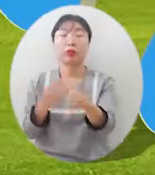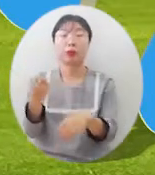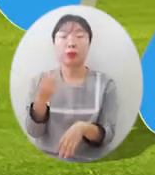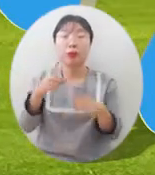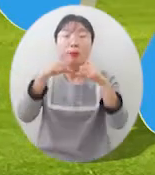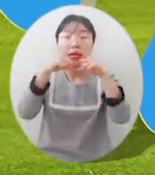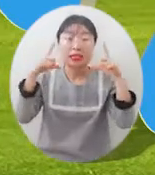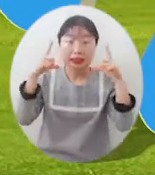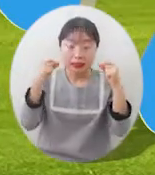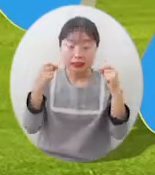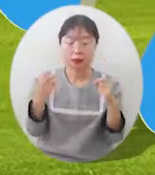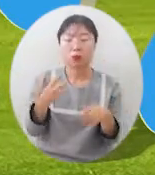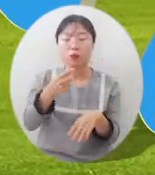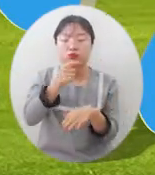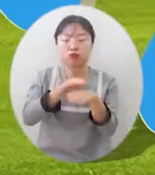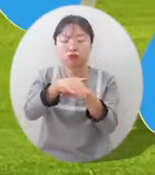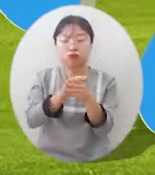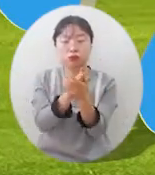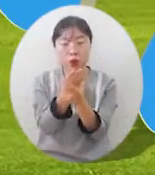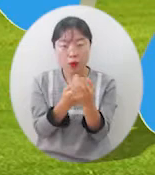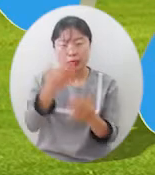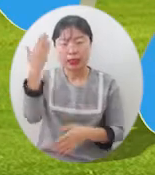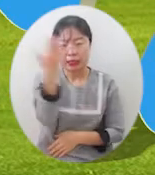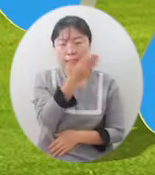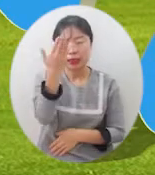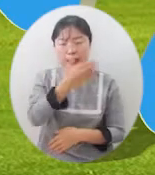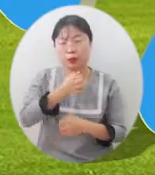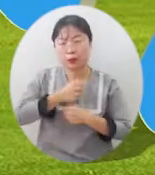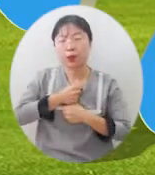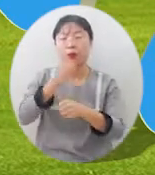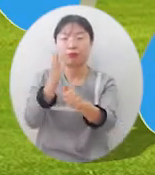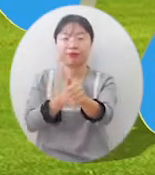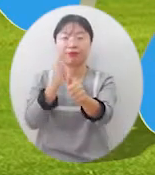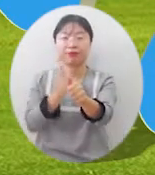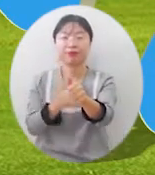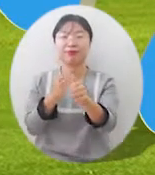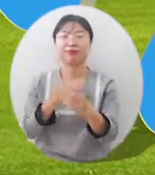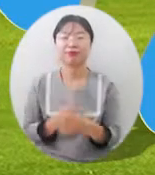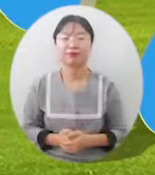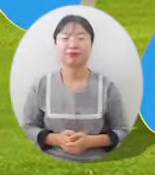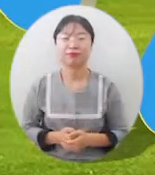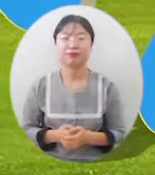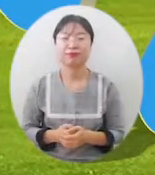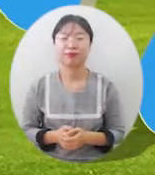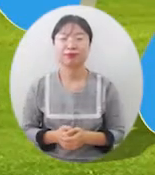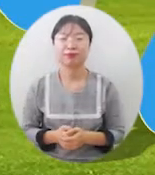아울러 마스크 사용과 손 씻기 등 개인 방역 생활화하기 잊지 마시길